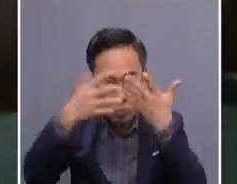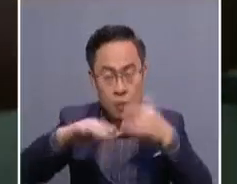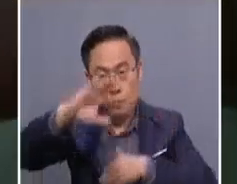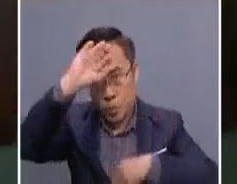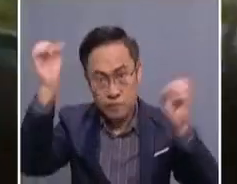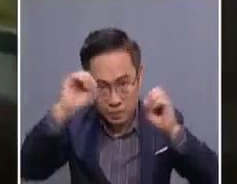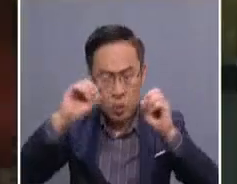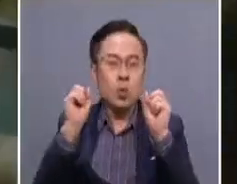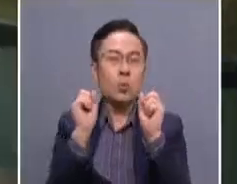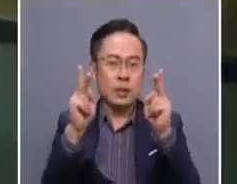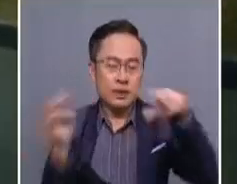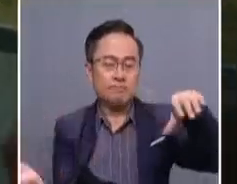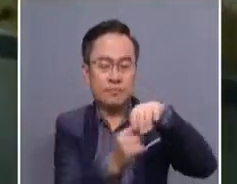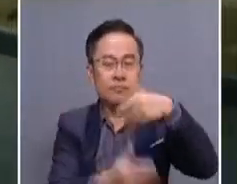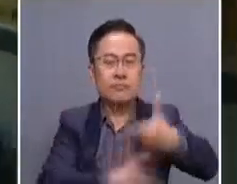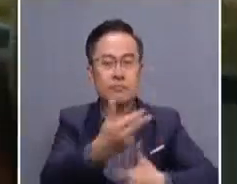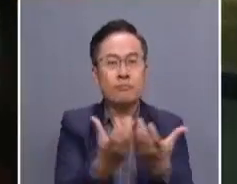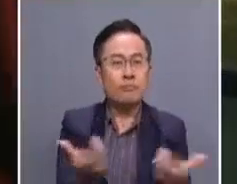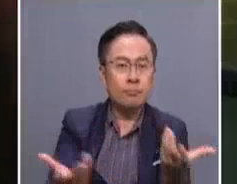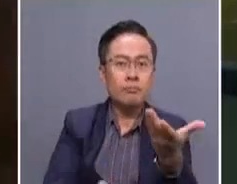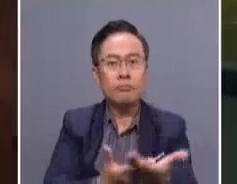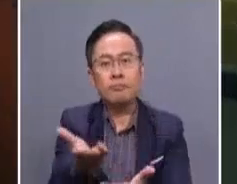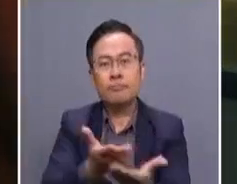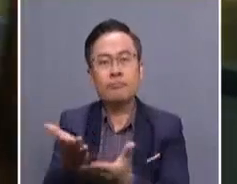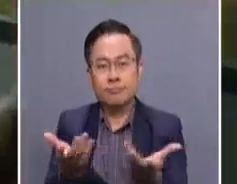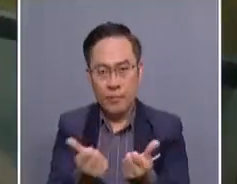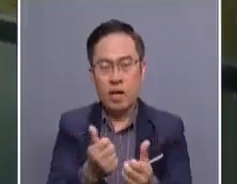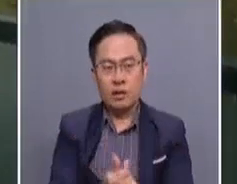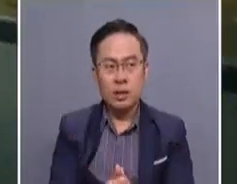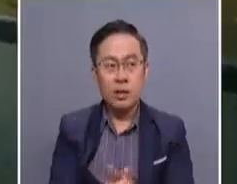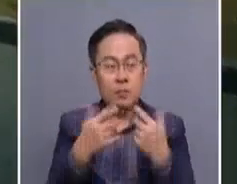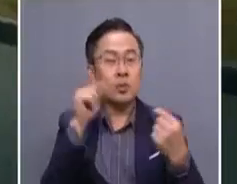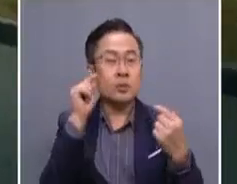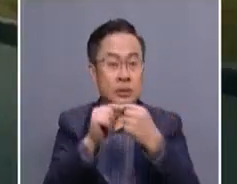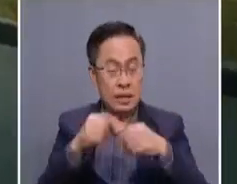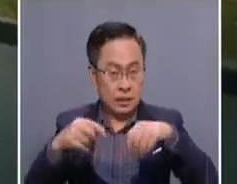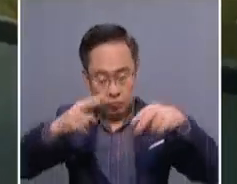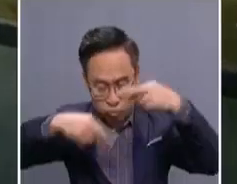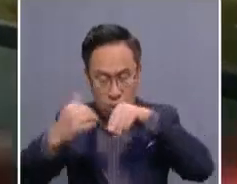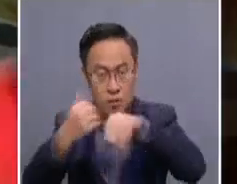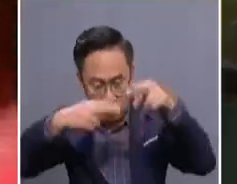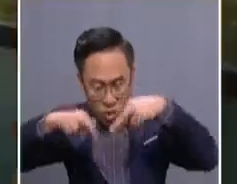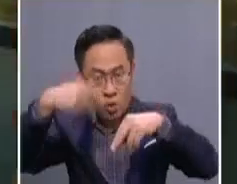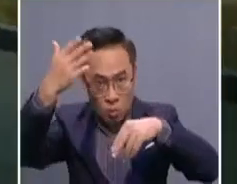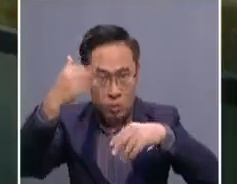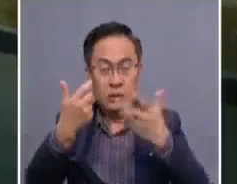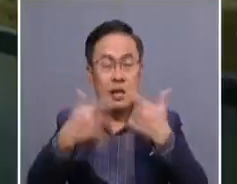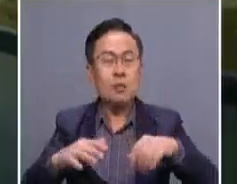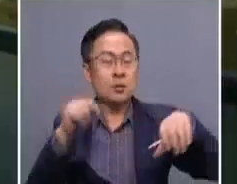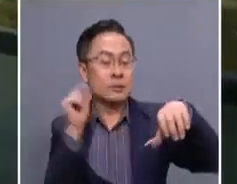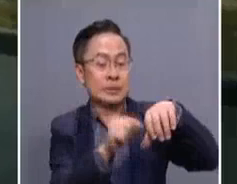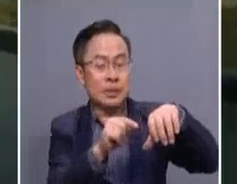ในเนี่ยเขาจะมีการตรวจเช็คอุณหภูมิอีกรอบนึงแล้วก็ล้างมือล้างเท้าก่อนขึ้นไปข้างบนด้วยนะ